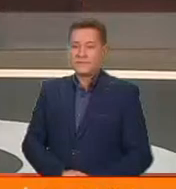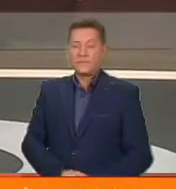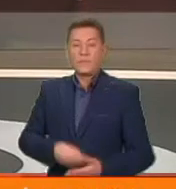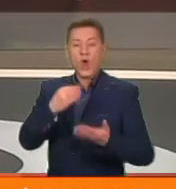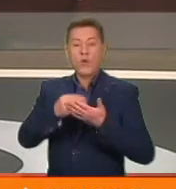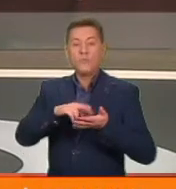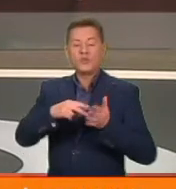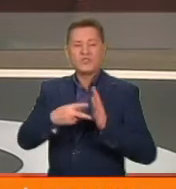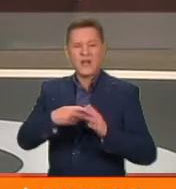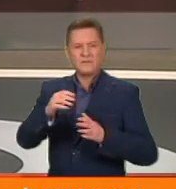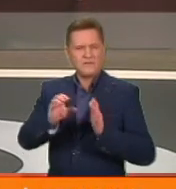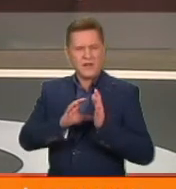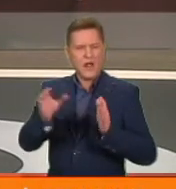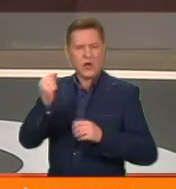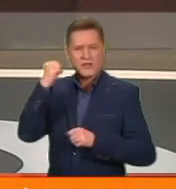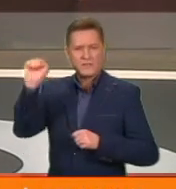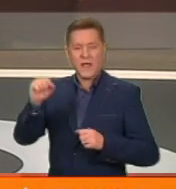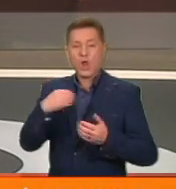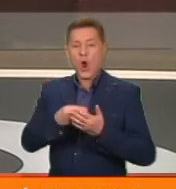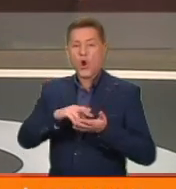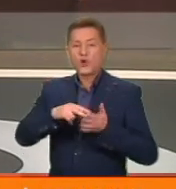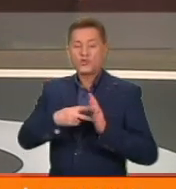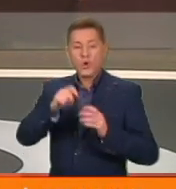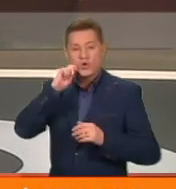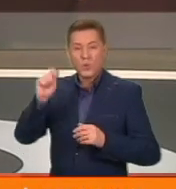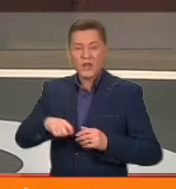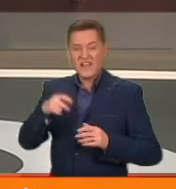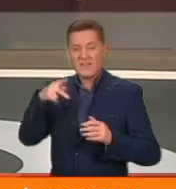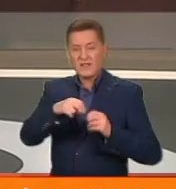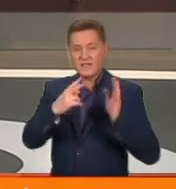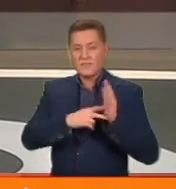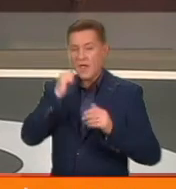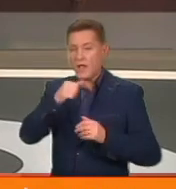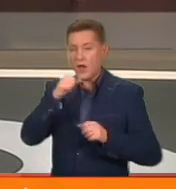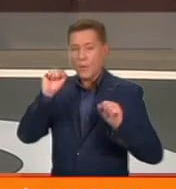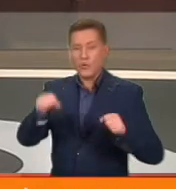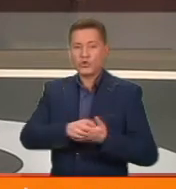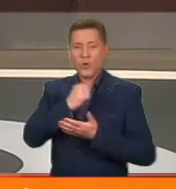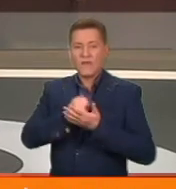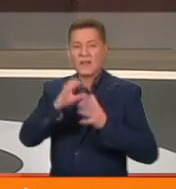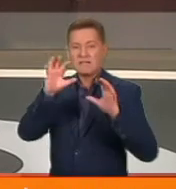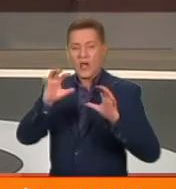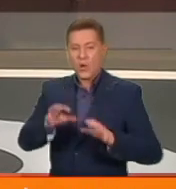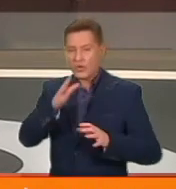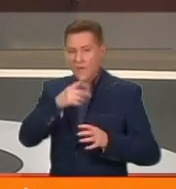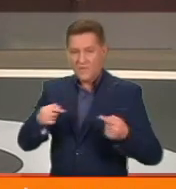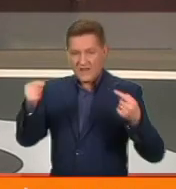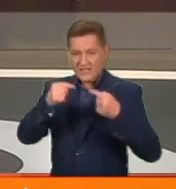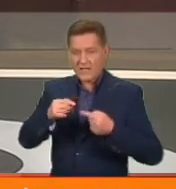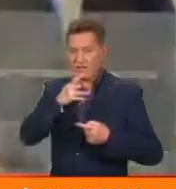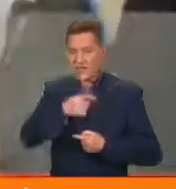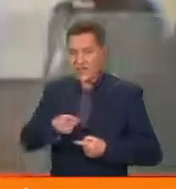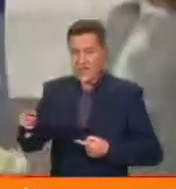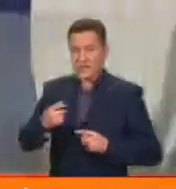Бюджет – рекордсмен. Кошторис України на 2017 рік можуть уперше ухвалити в законом визначений термін. Про це